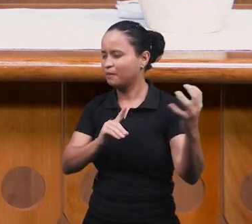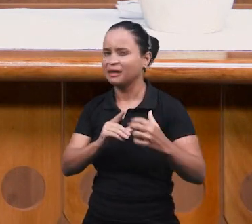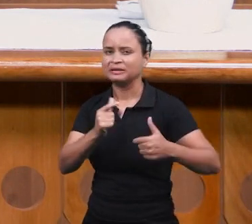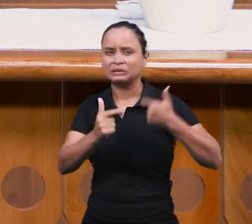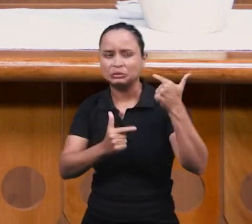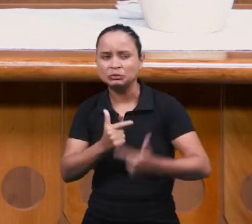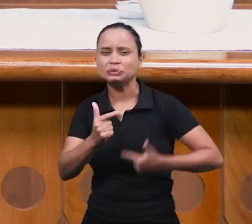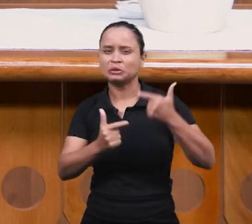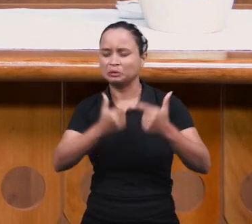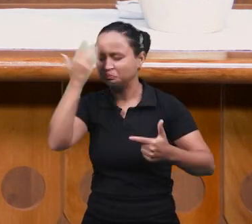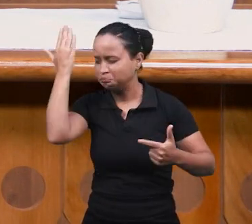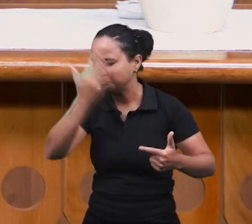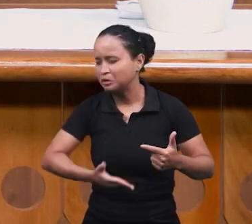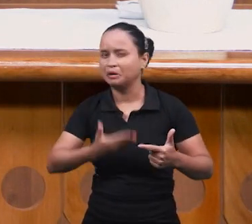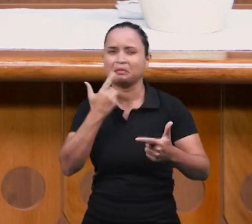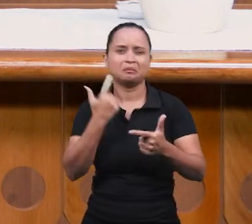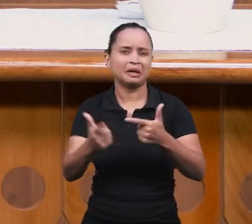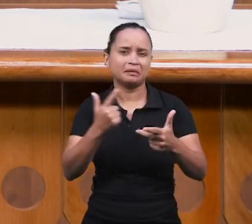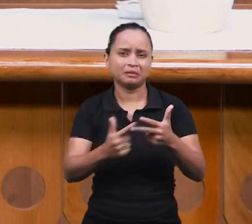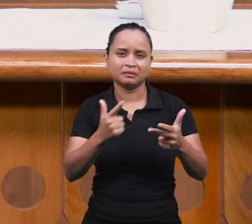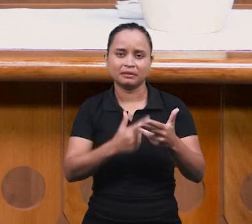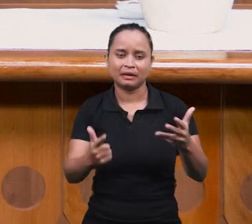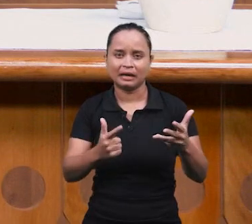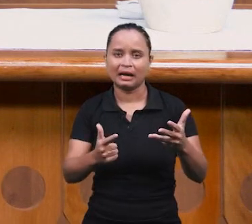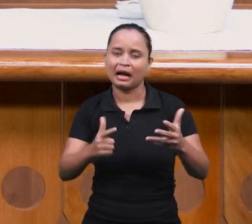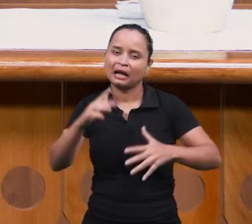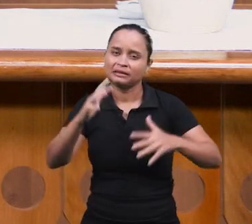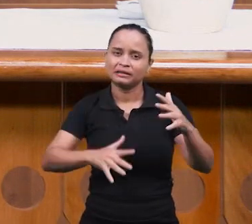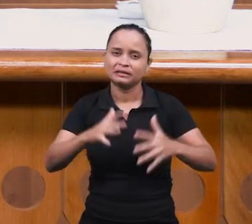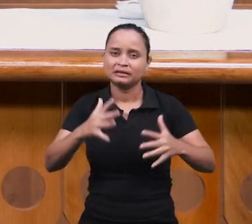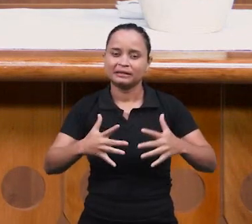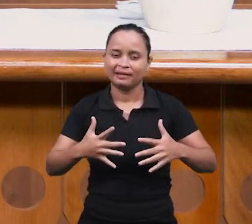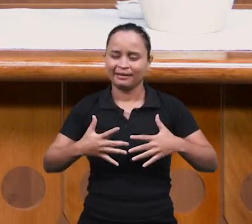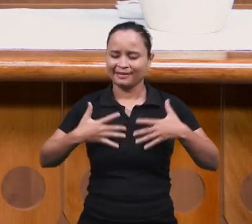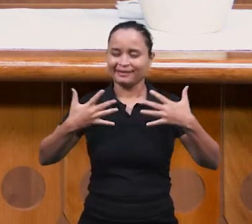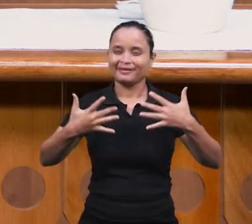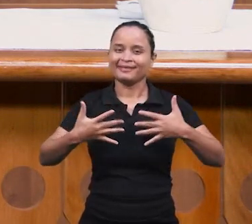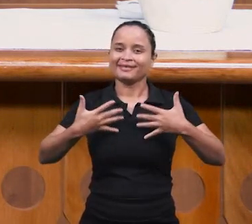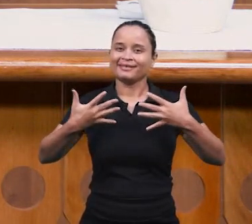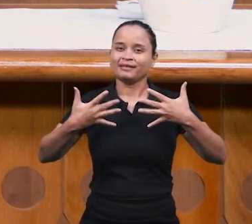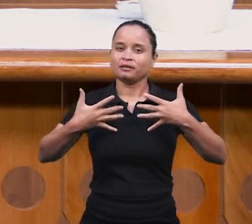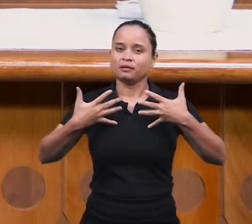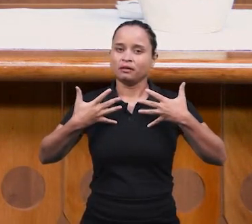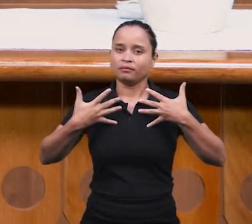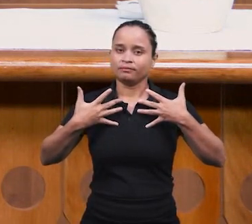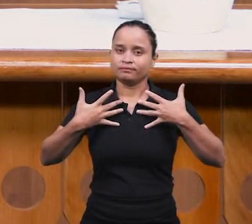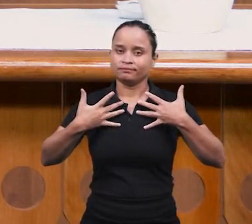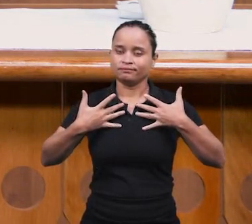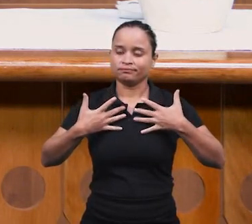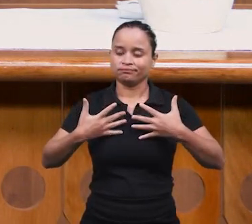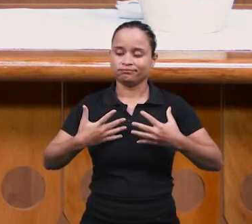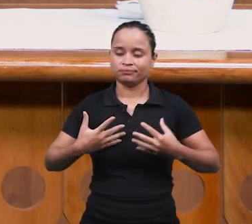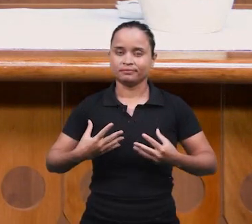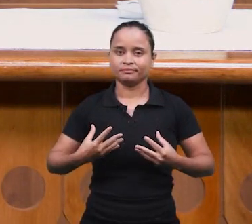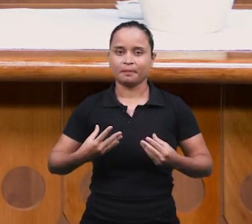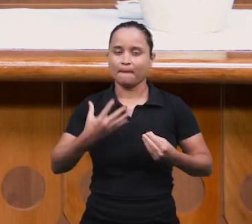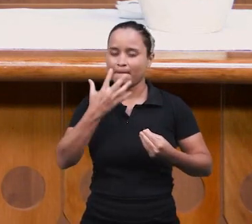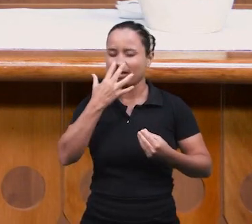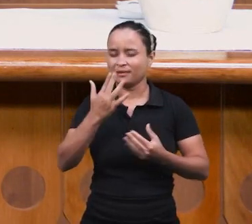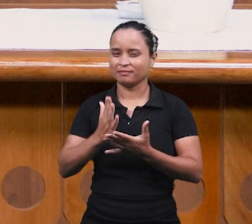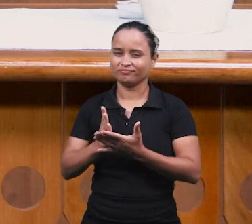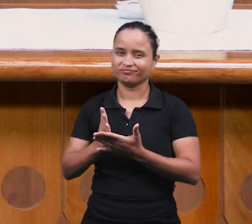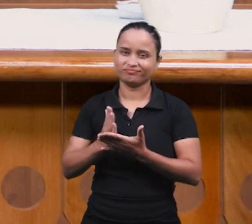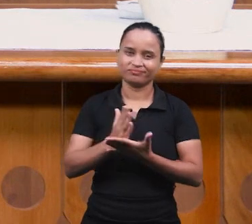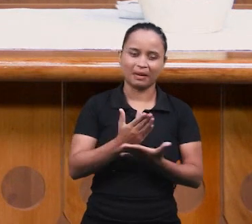Mais nous allons laisser ici une parole finale. L'expérience qu'Ézéchias a eue, l'expérience que le Seigneur nous a